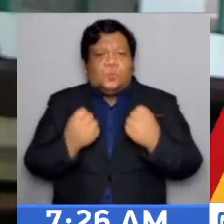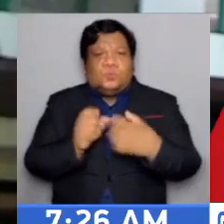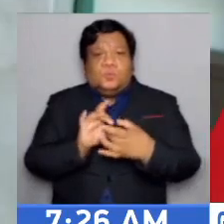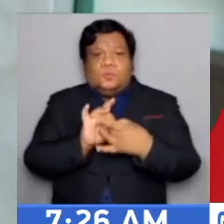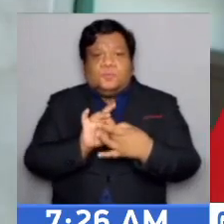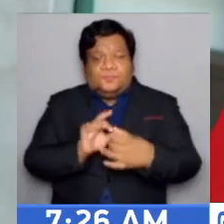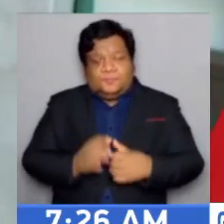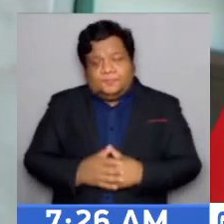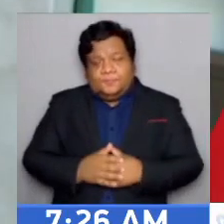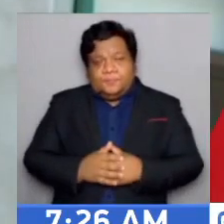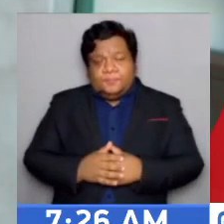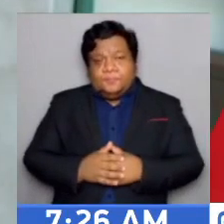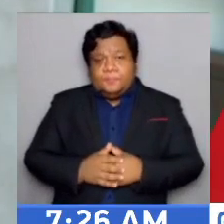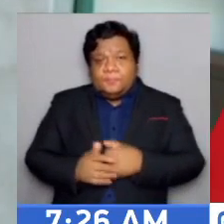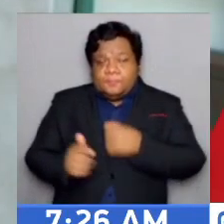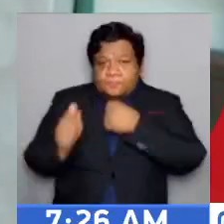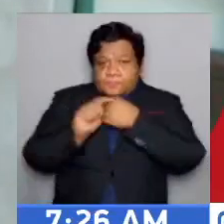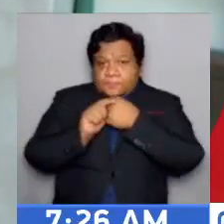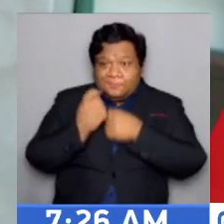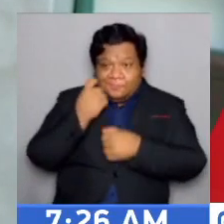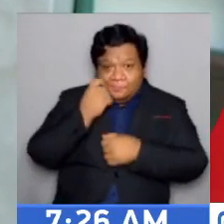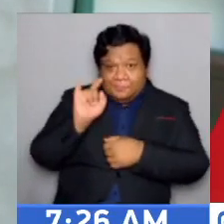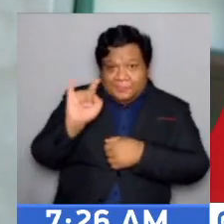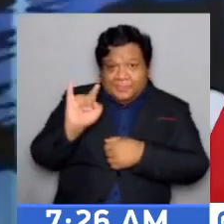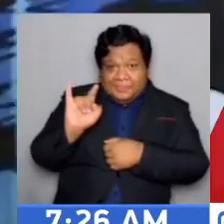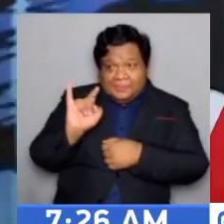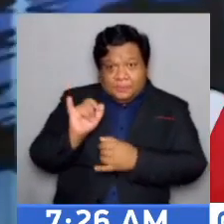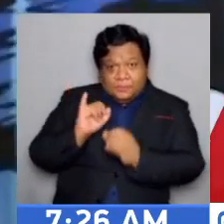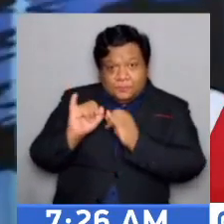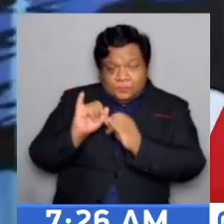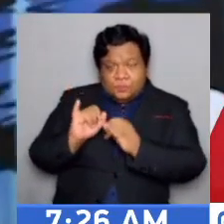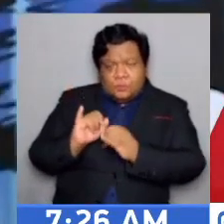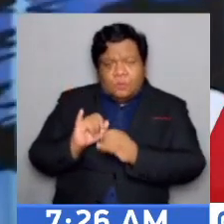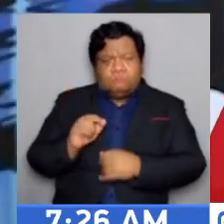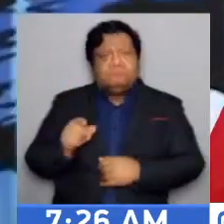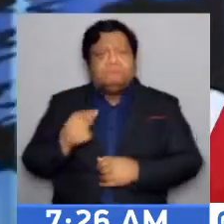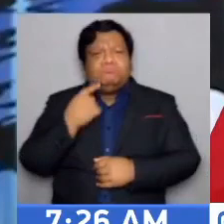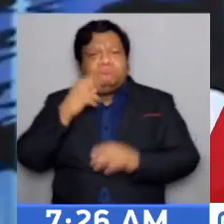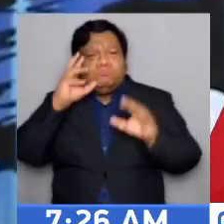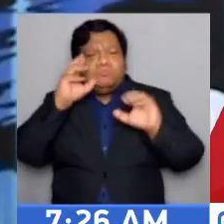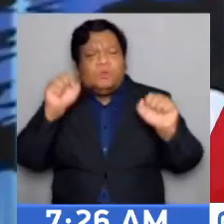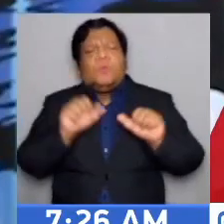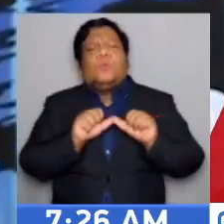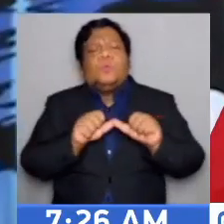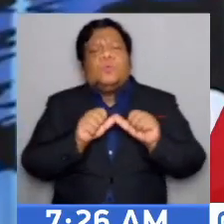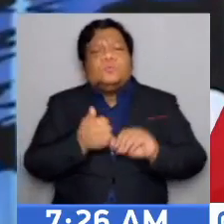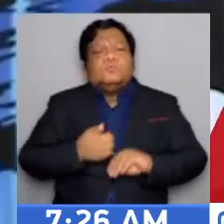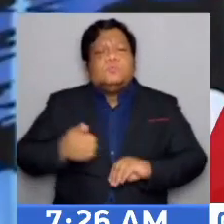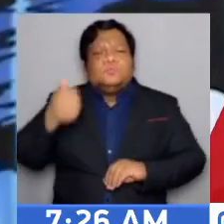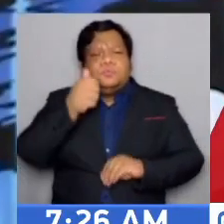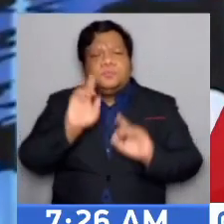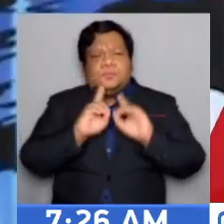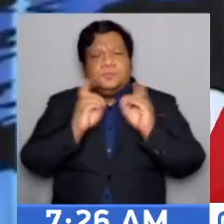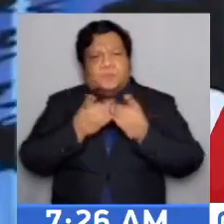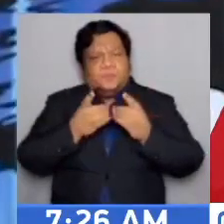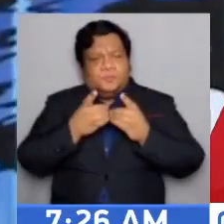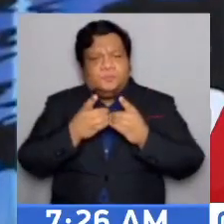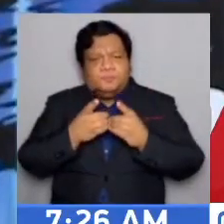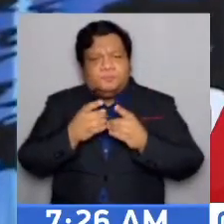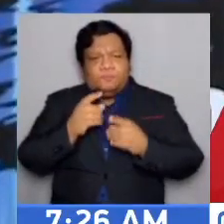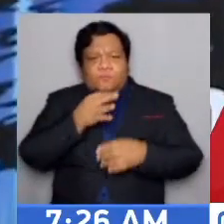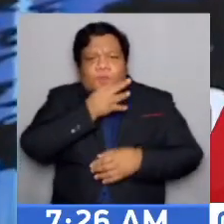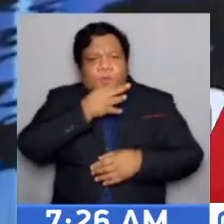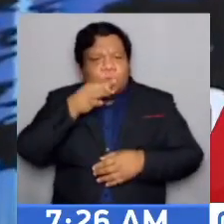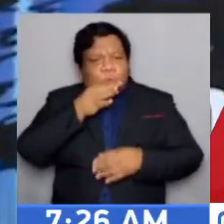ng Pangulo na patuloy niyang pamumunuan ang Department of Agriculture. Problems are so difficult that it will take